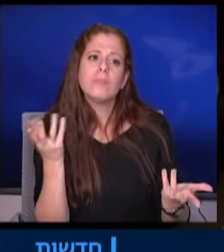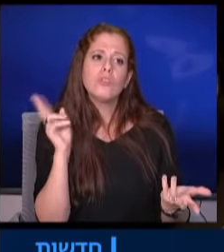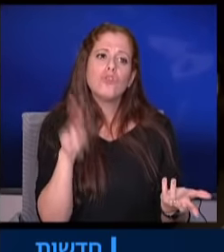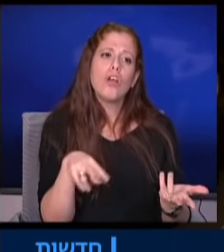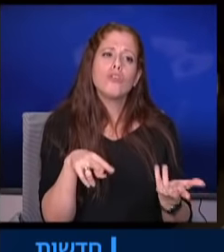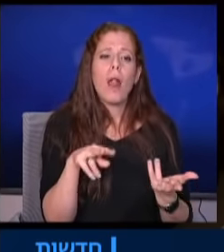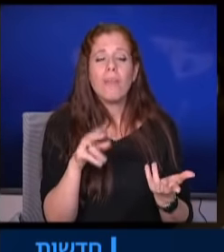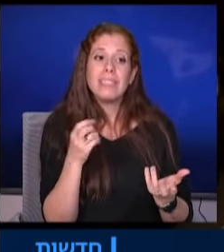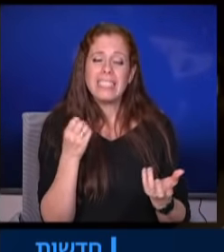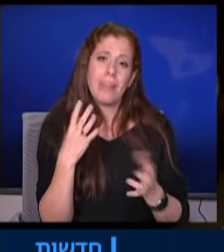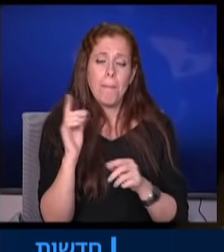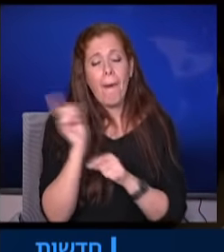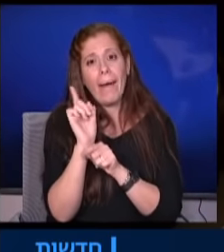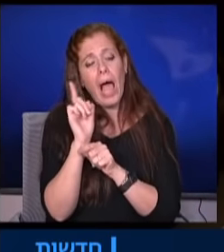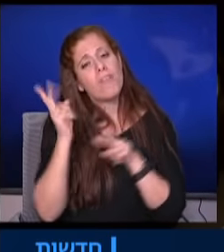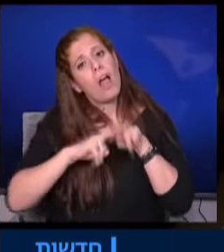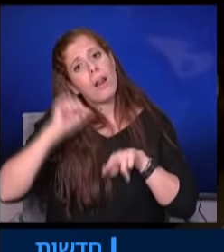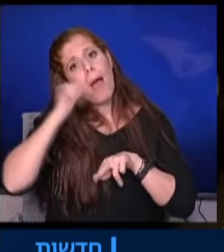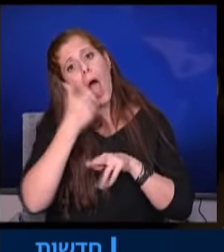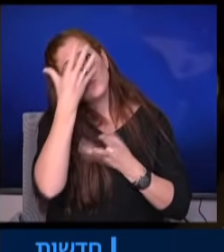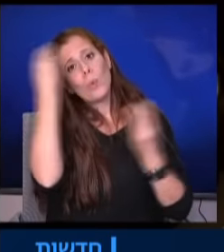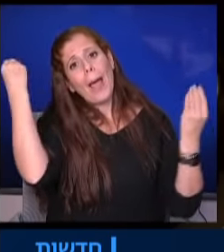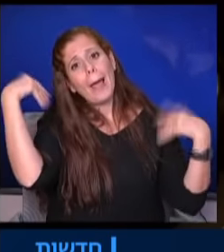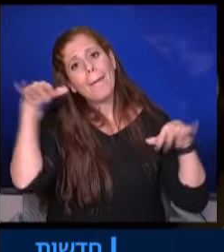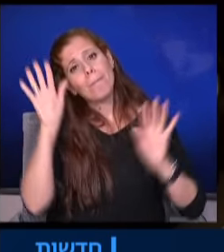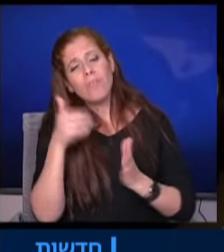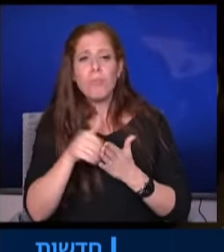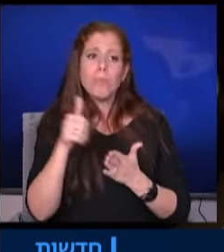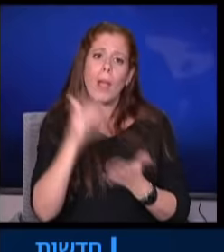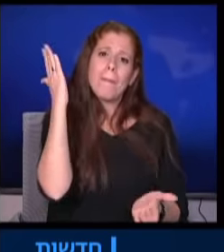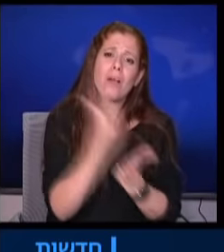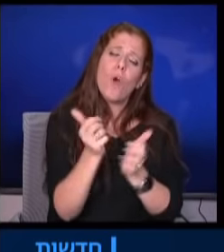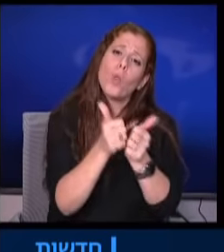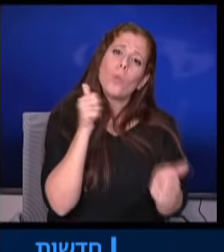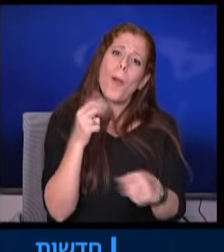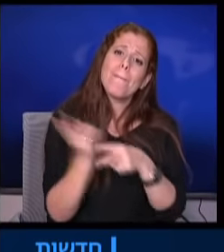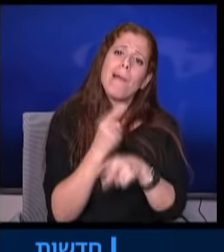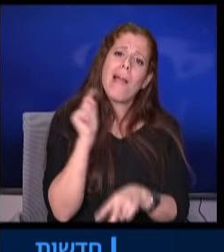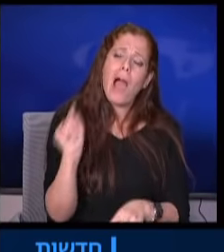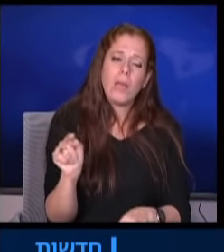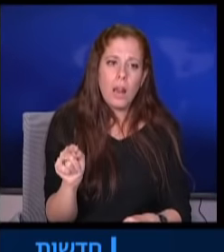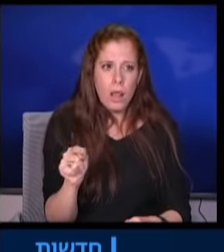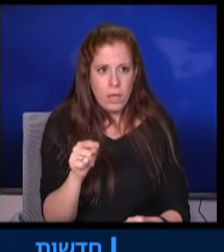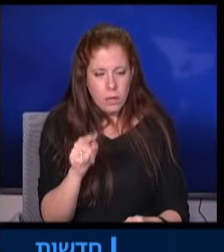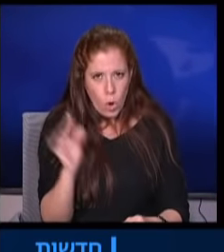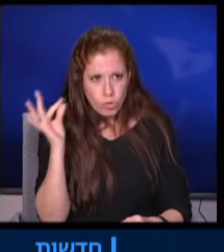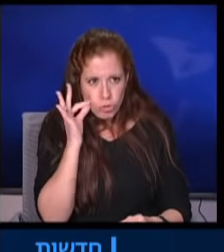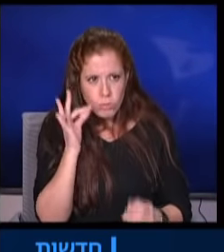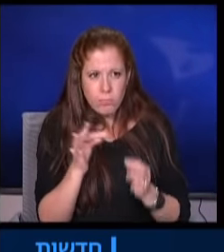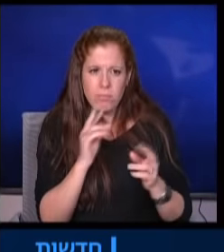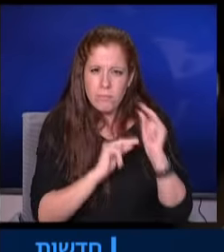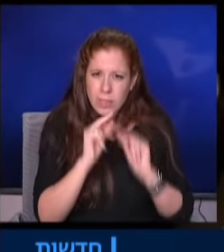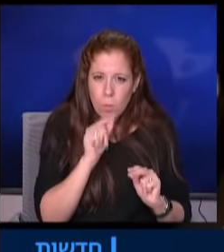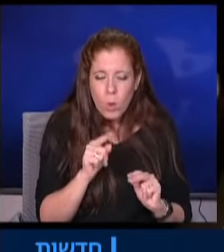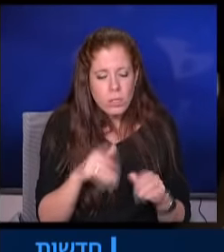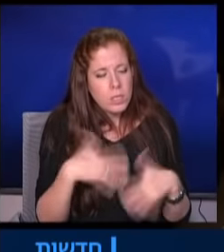רגע אחד, ולמחרת שוכחים מזה בעצם וממשיכים לקבוע את התורים אליו כרגיל. ככל שנשים מתחילות לדבר, זה נותן